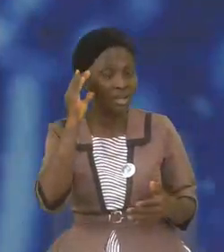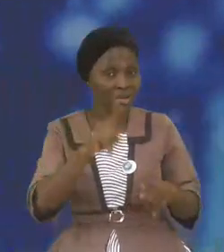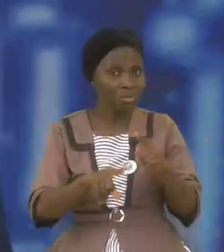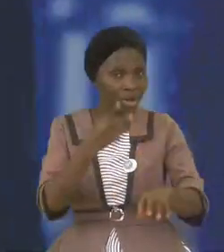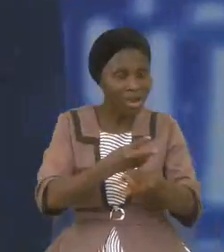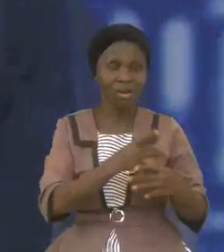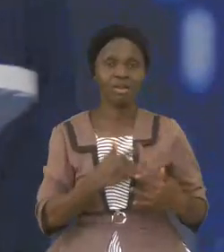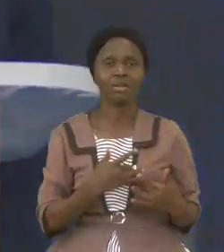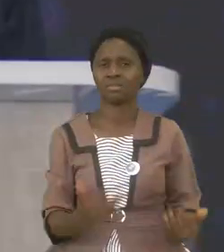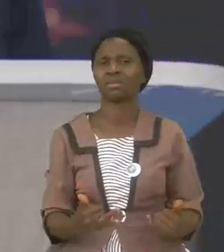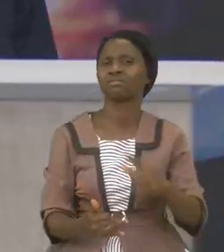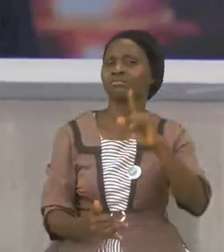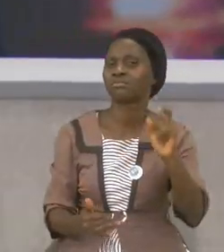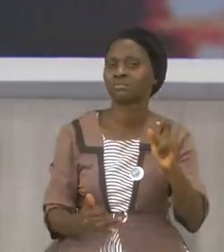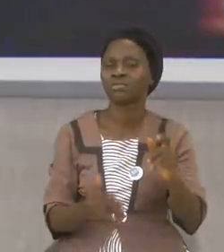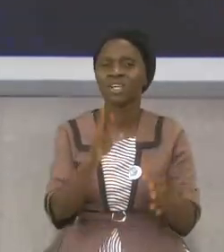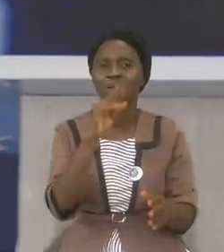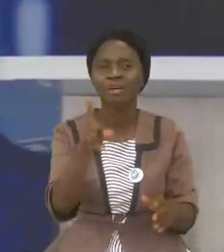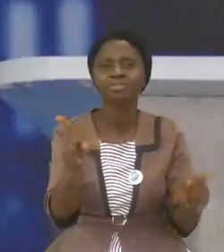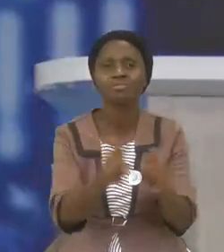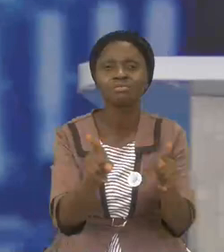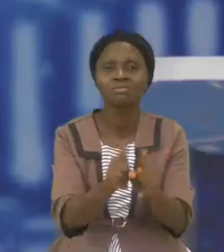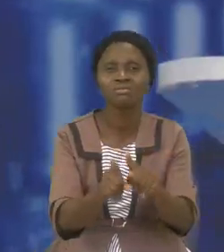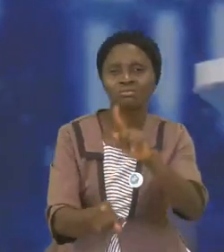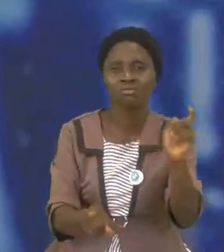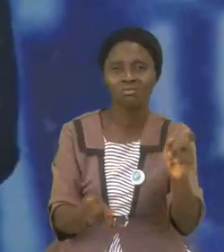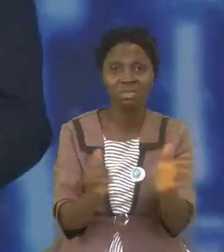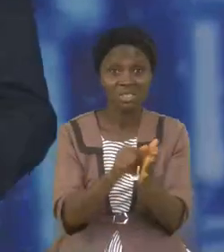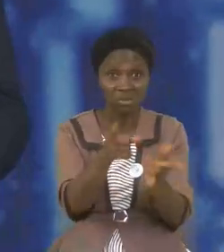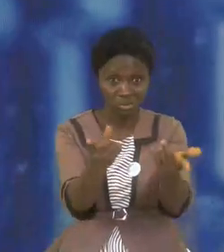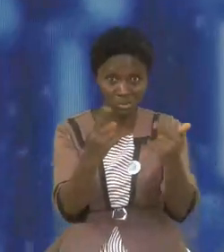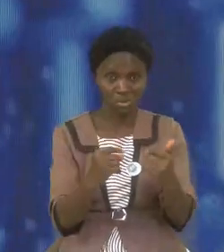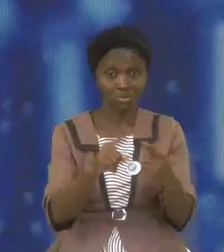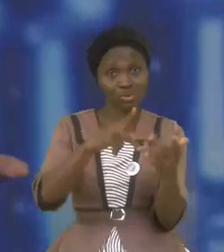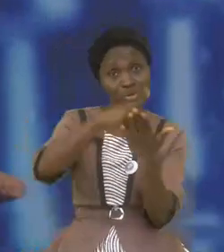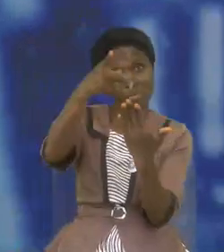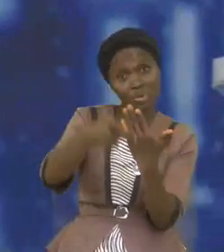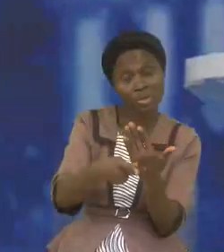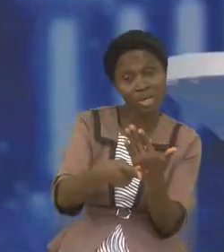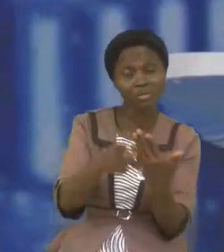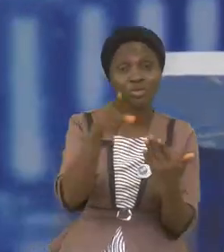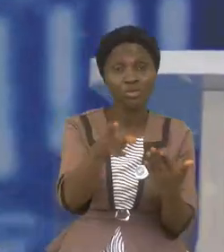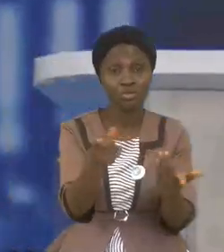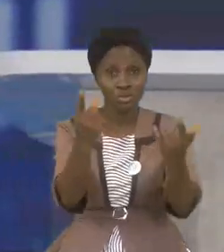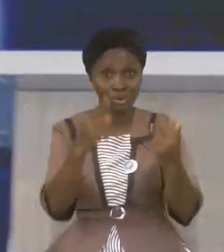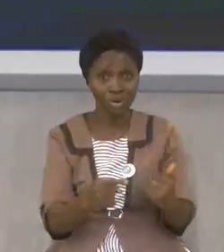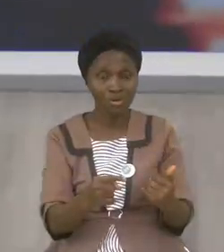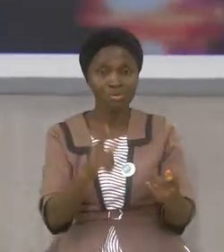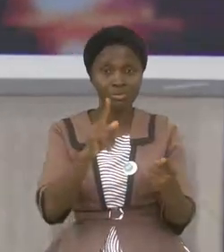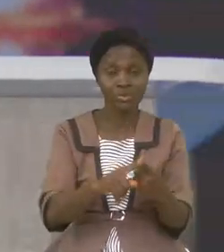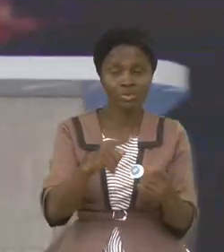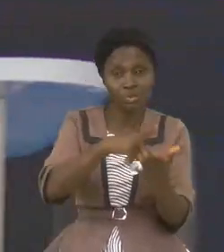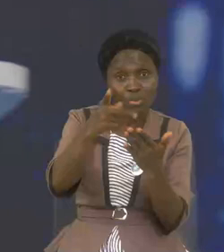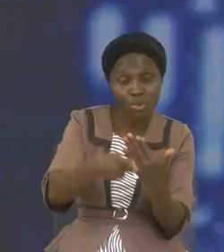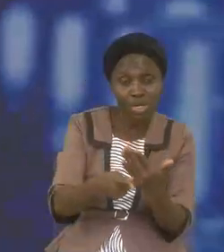entendu, toujours endurci. Es-tu comme ça? Tu as participé, tu as préparé des croisades, à des retraites, tu